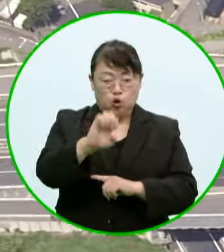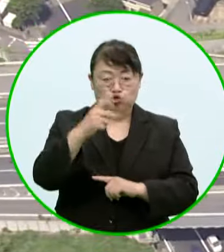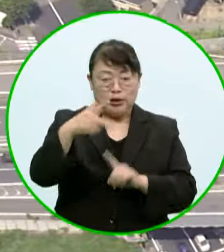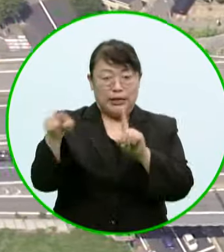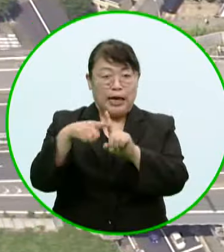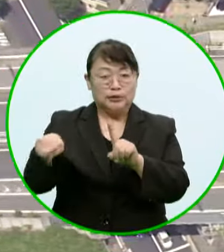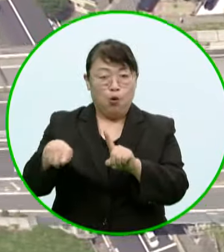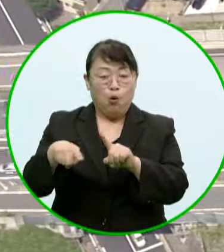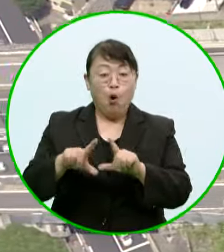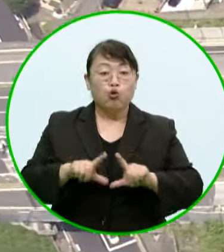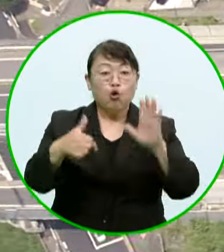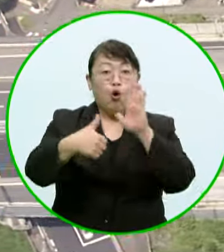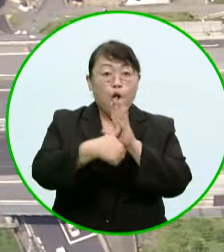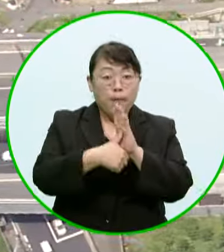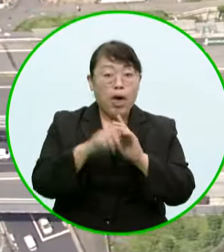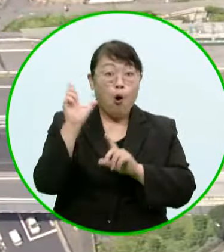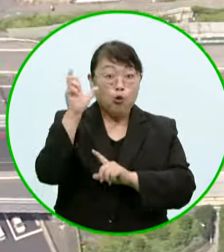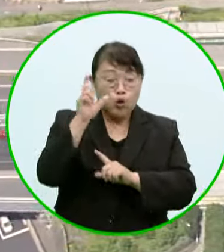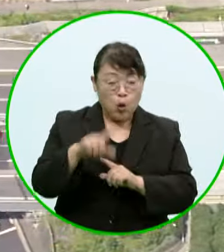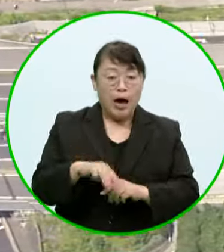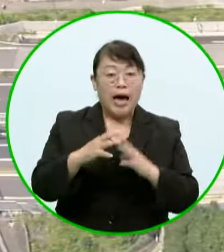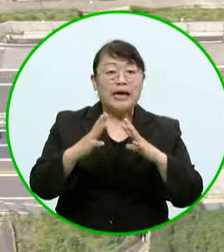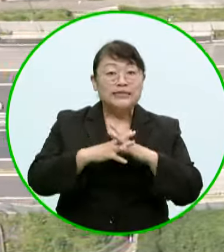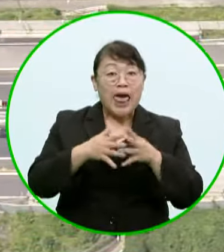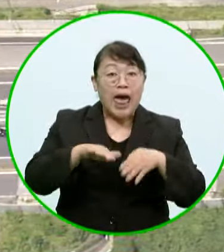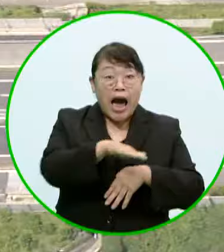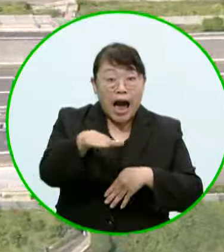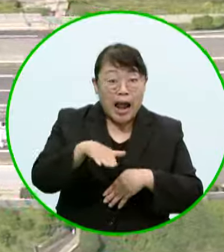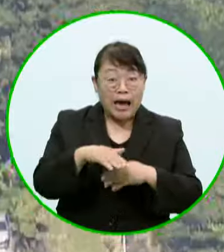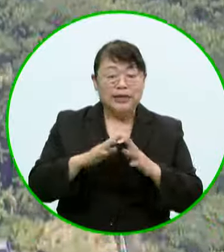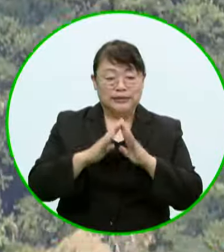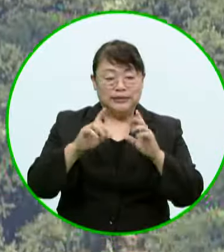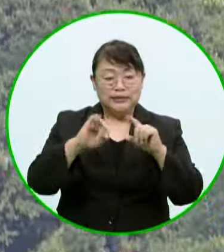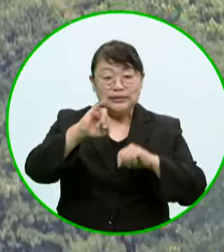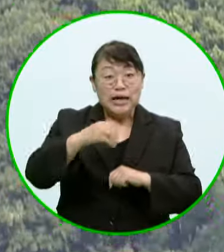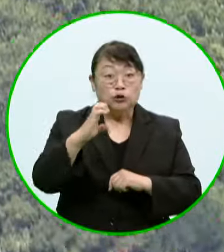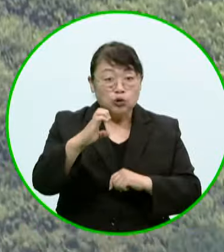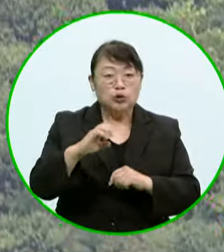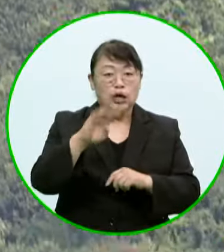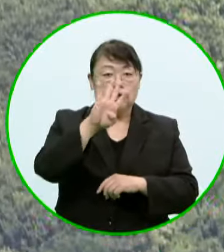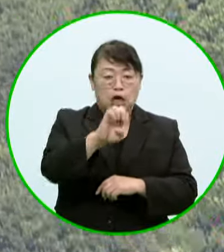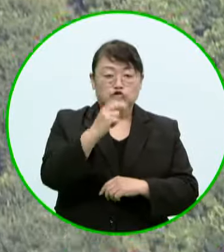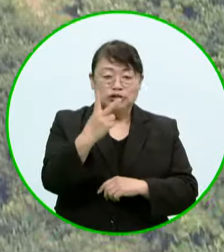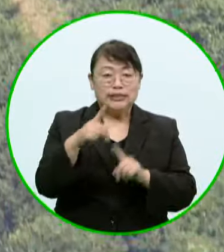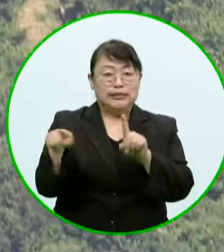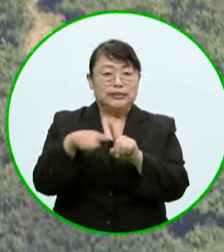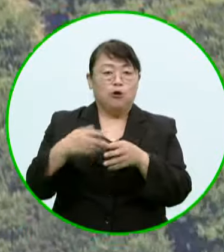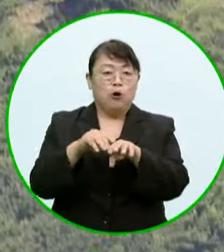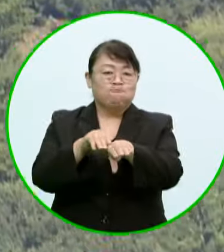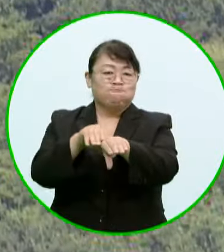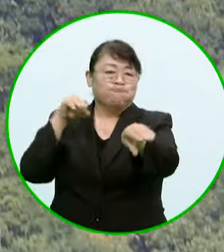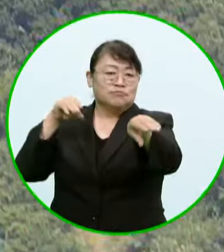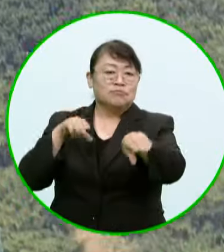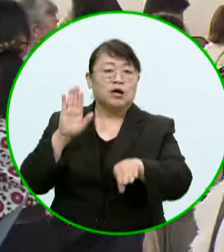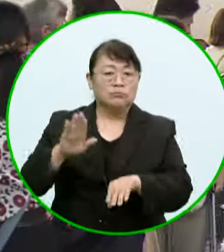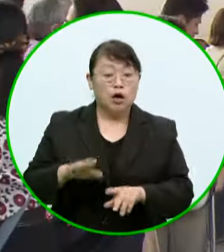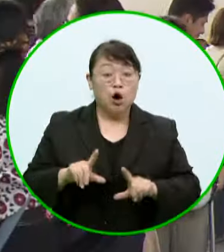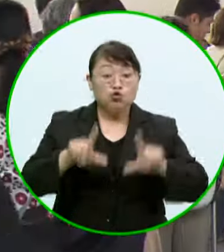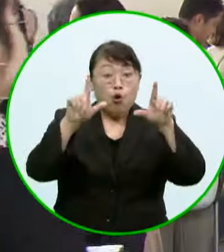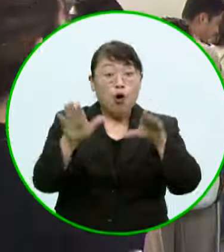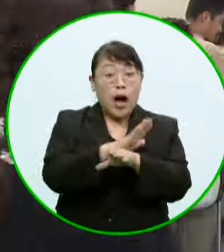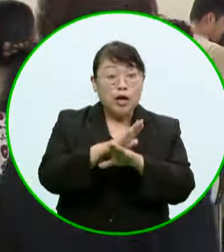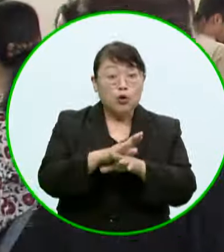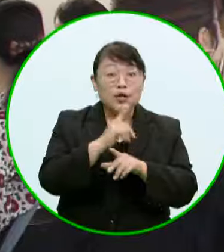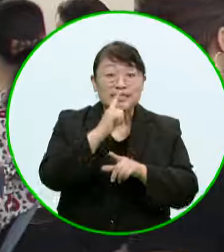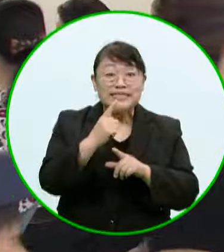47km透明高速道路では伊勢原ジャンクション付近で32kmの渋滞となっています東海道